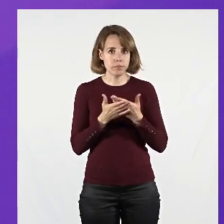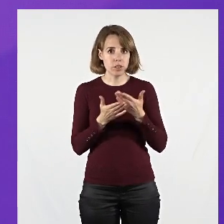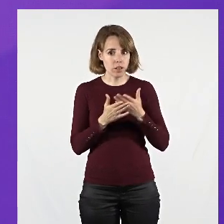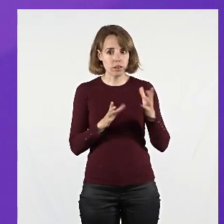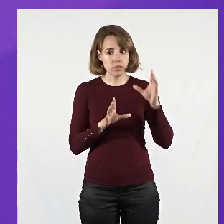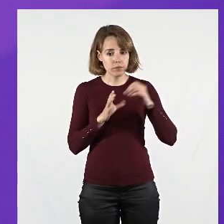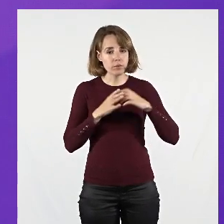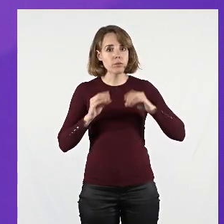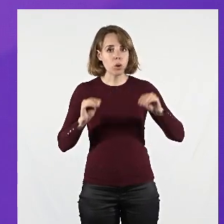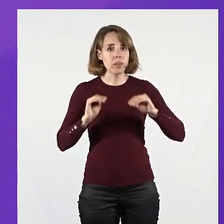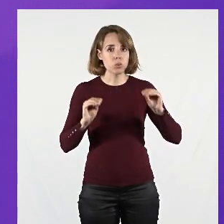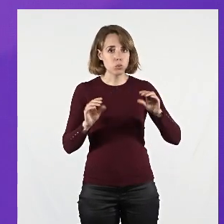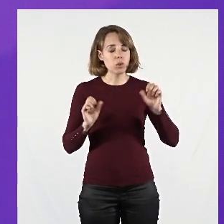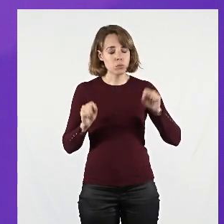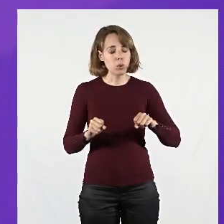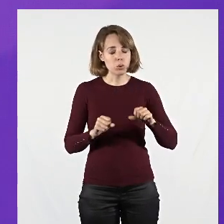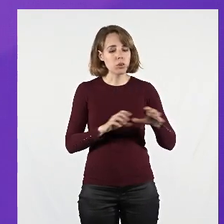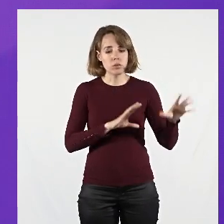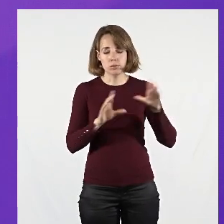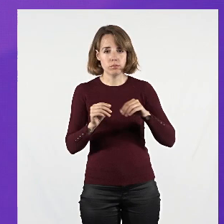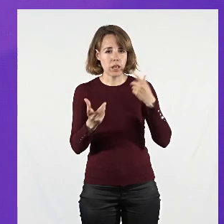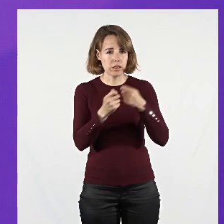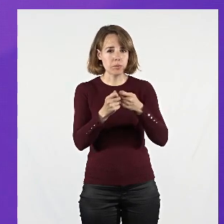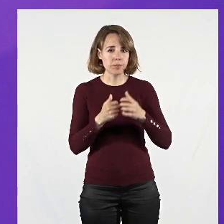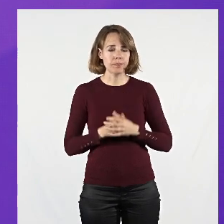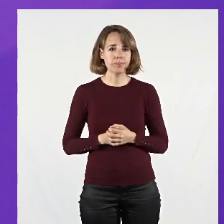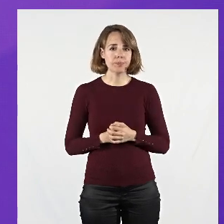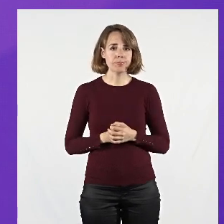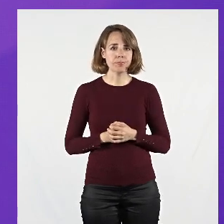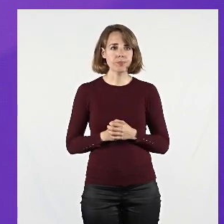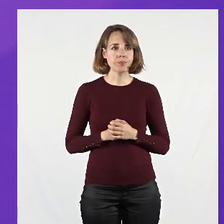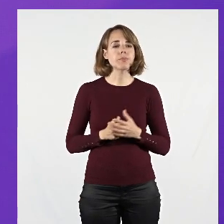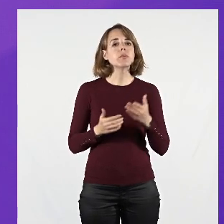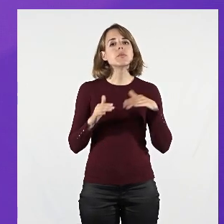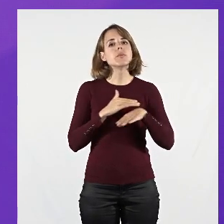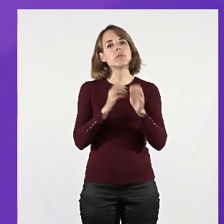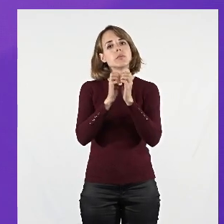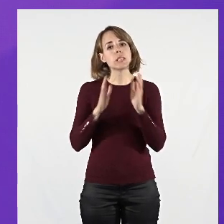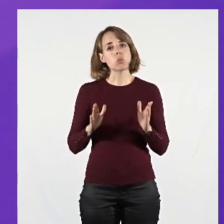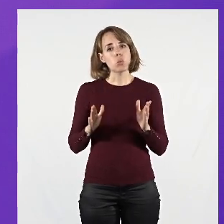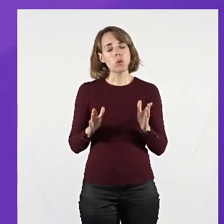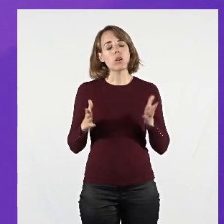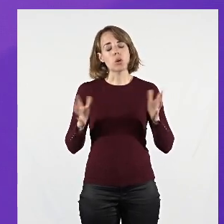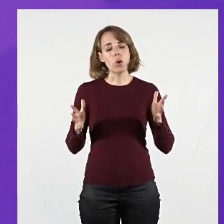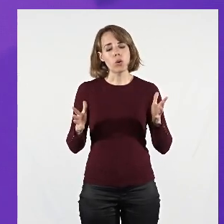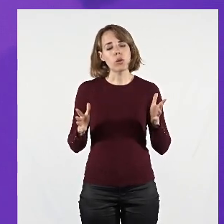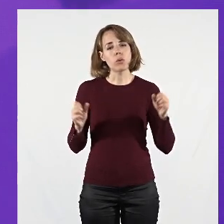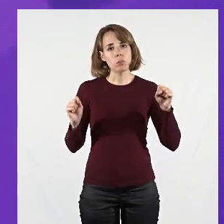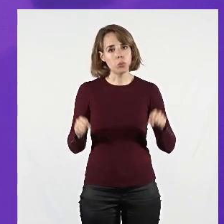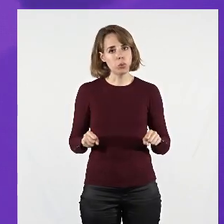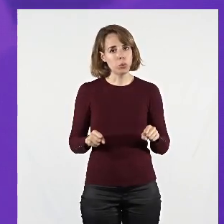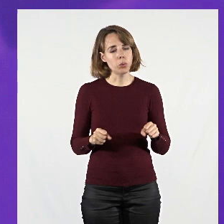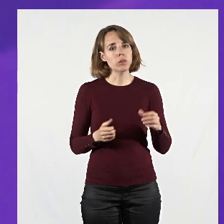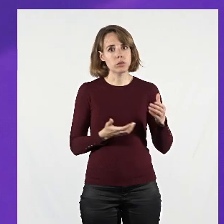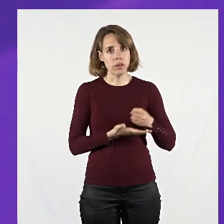ALM en leur sein. Cela passe au domicile, bien évidemment aussi par la mise à disposition d'aides techniques,